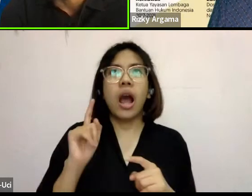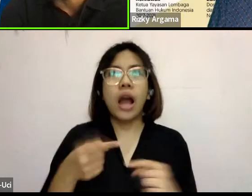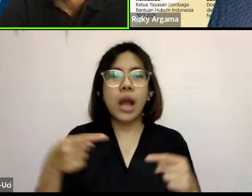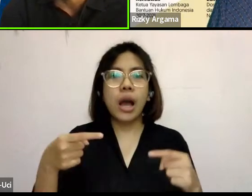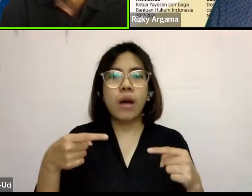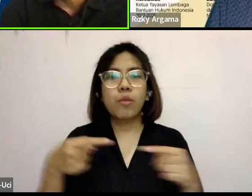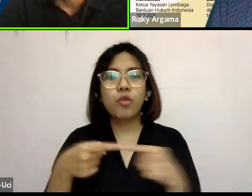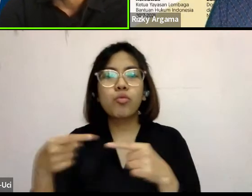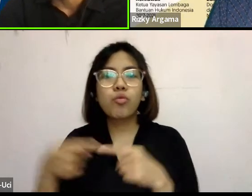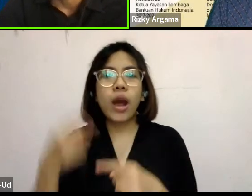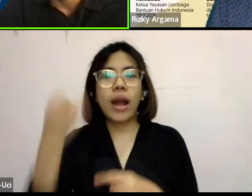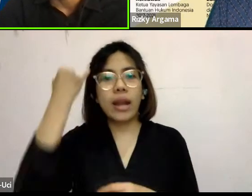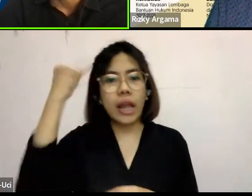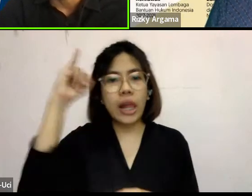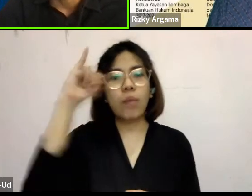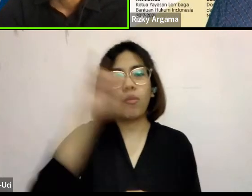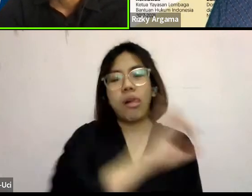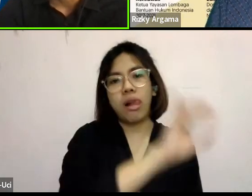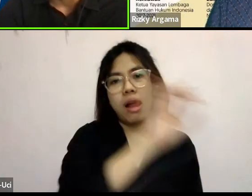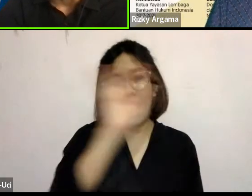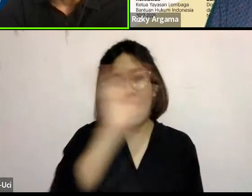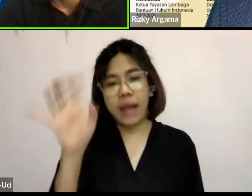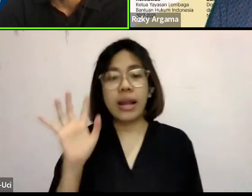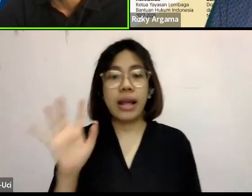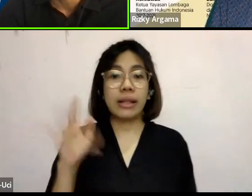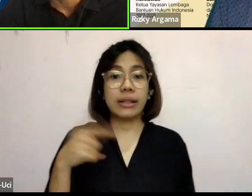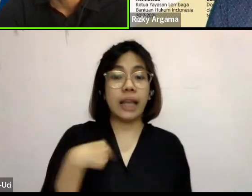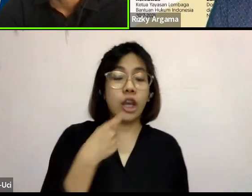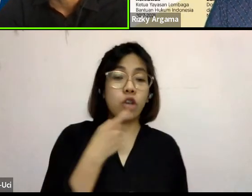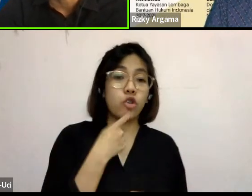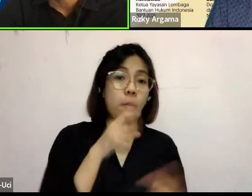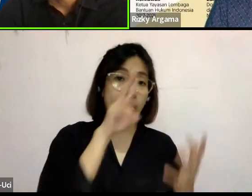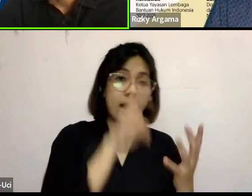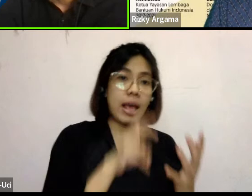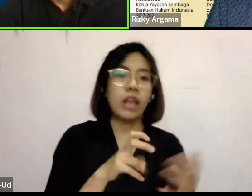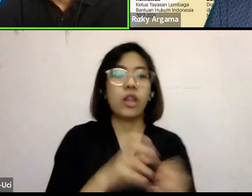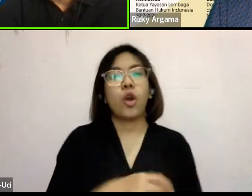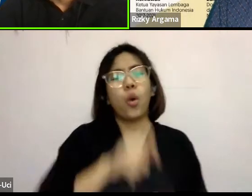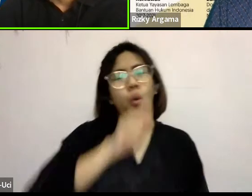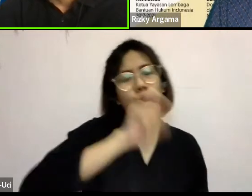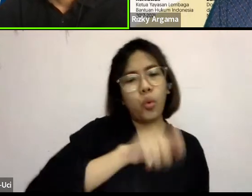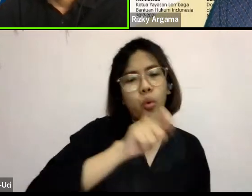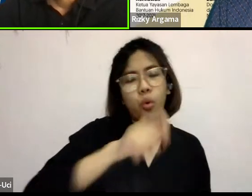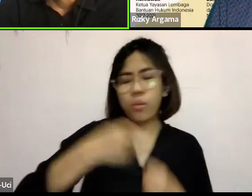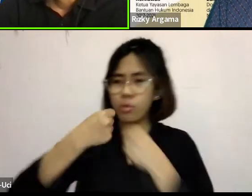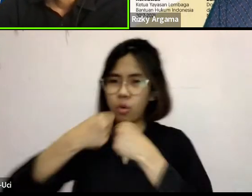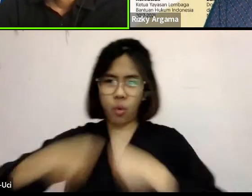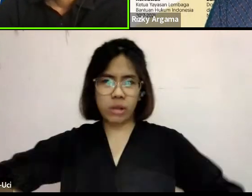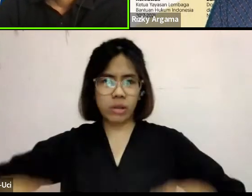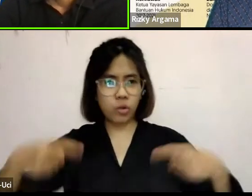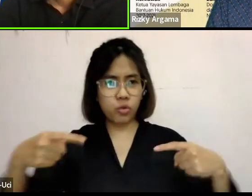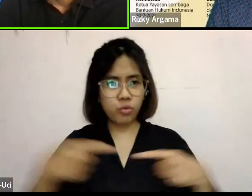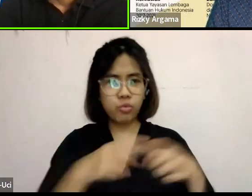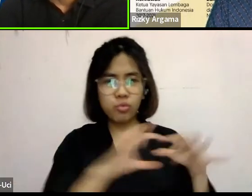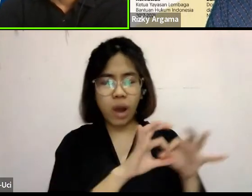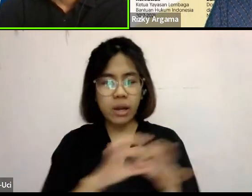saya gunakan juga dalam melihat hubungan antara hukum dan kekuasaan dalam